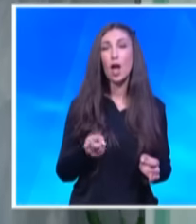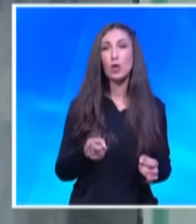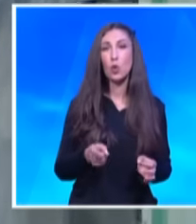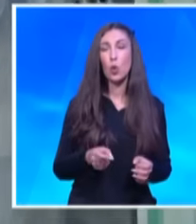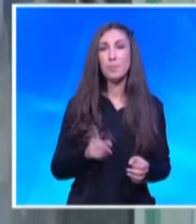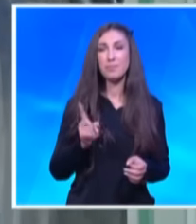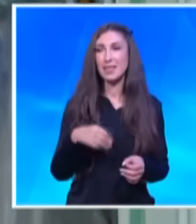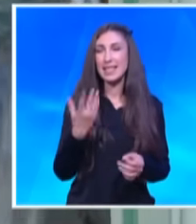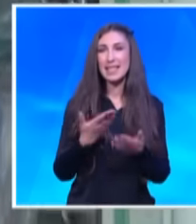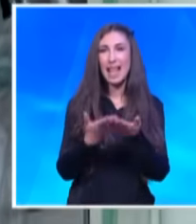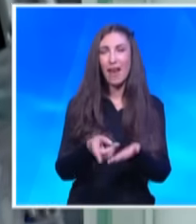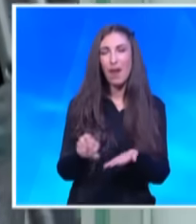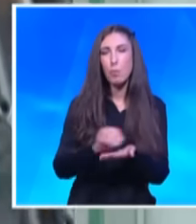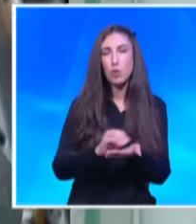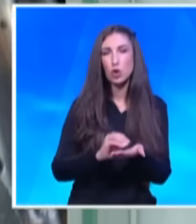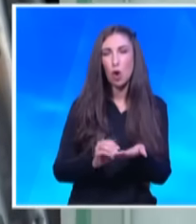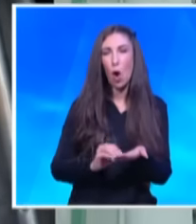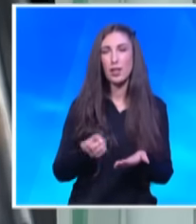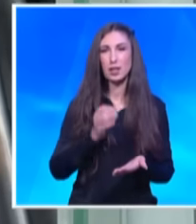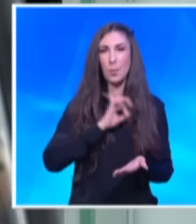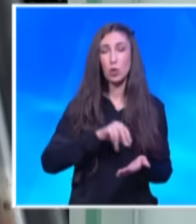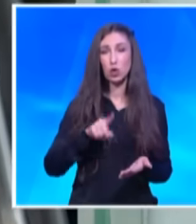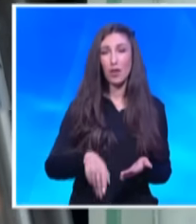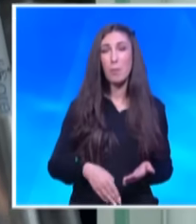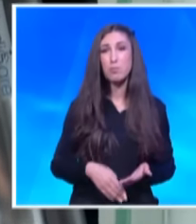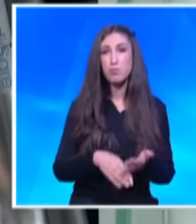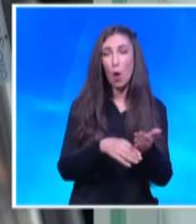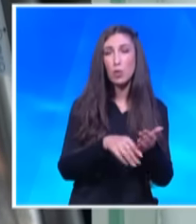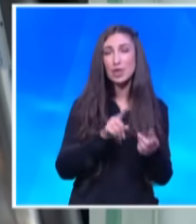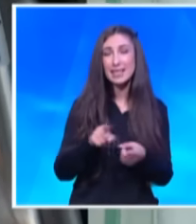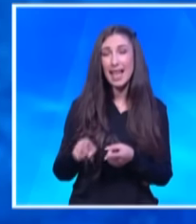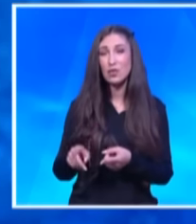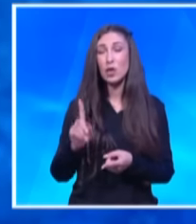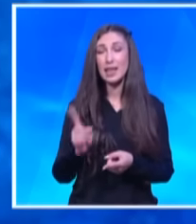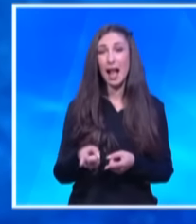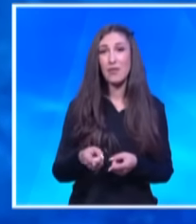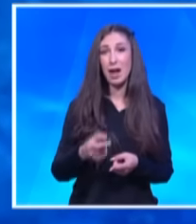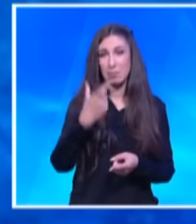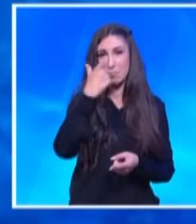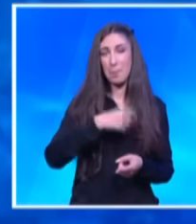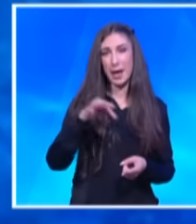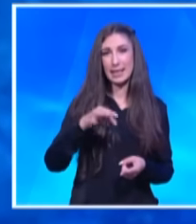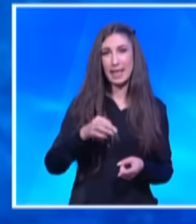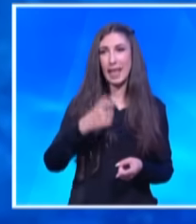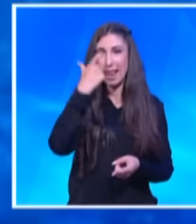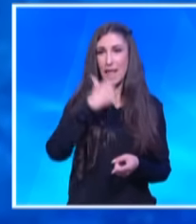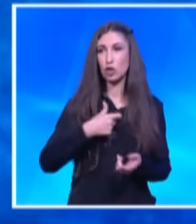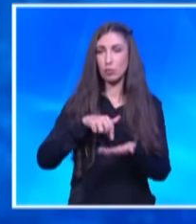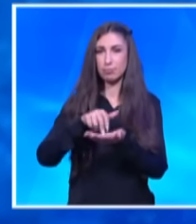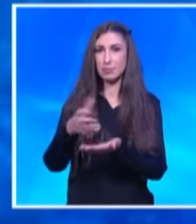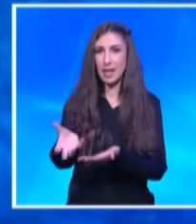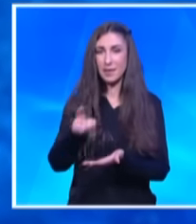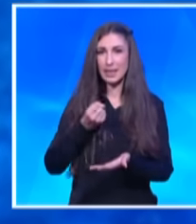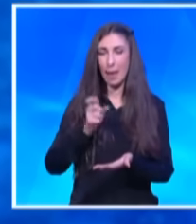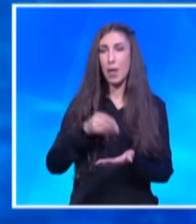са издавали тези протоколи. За да се получи това помощно средство, по принцип се изисква съответния пациент да се яви лично, за да получи тези помощни